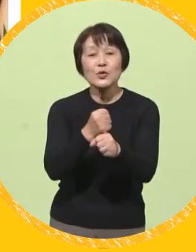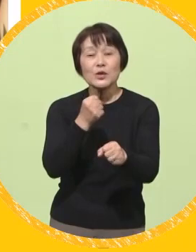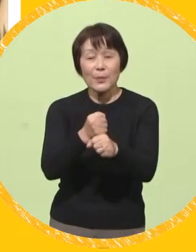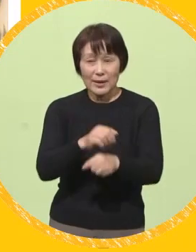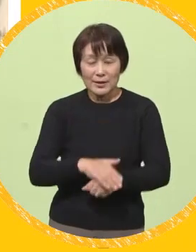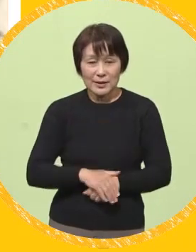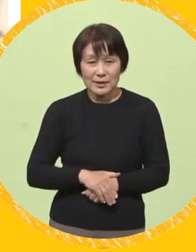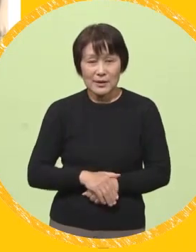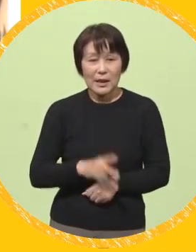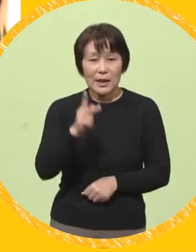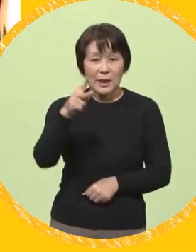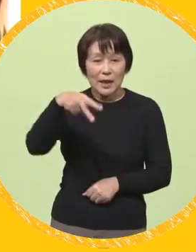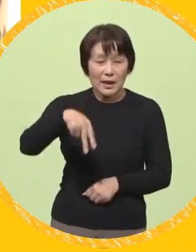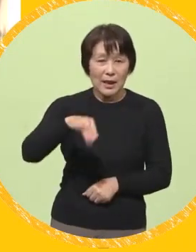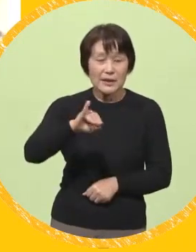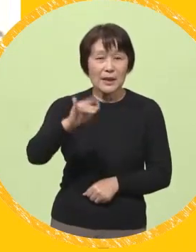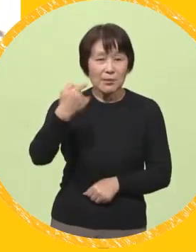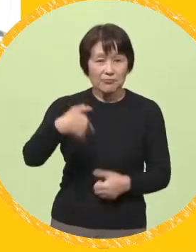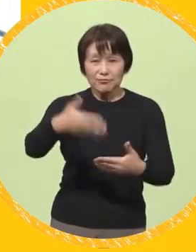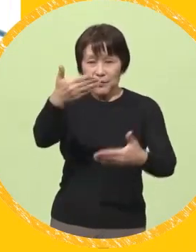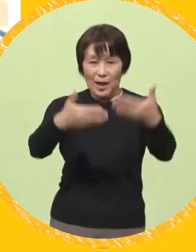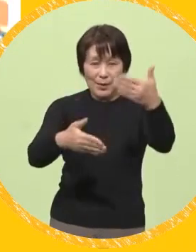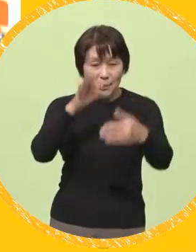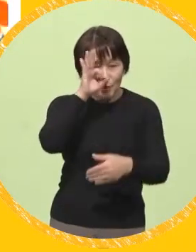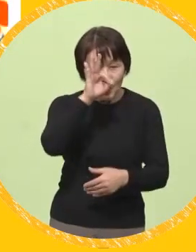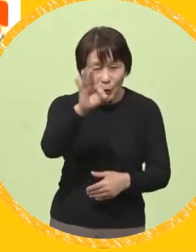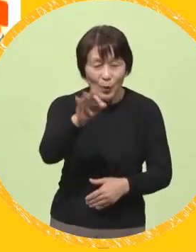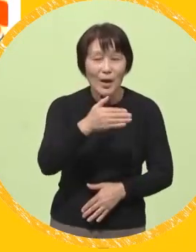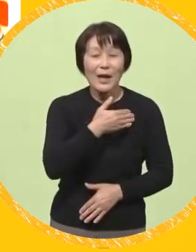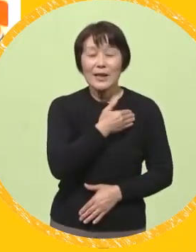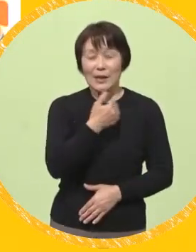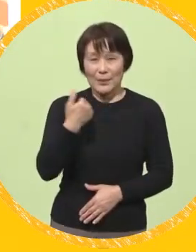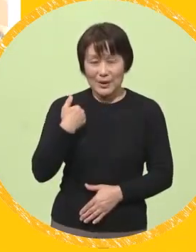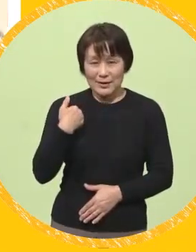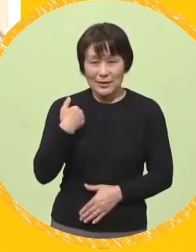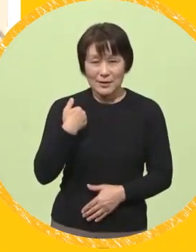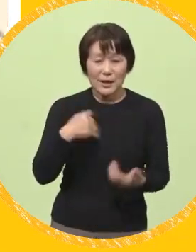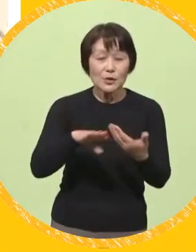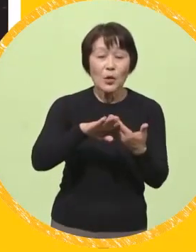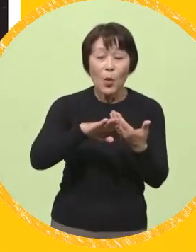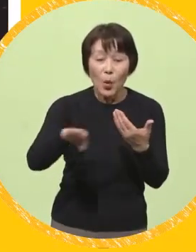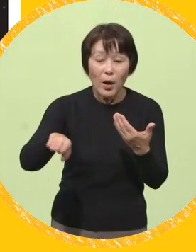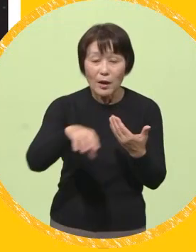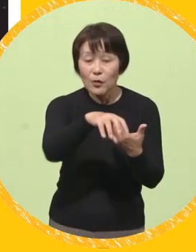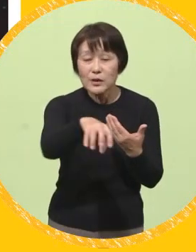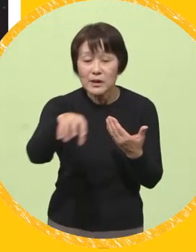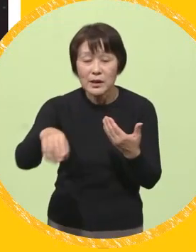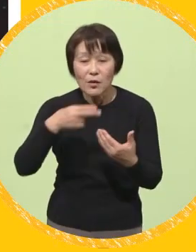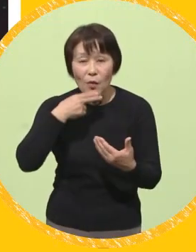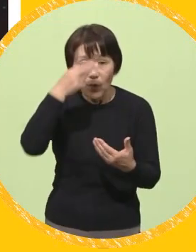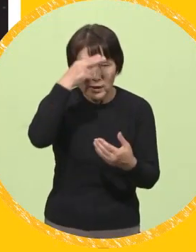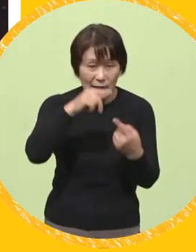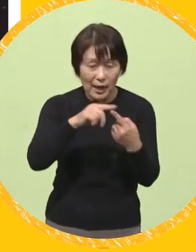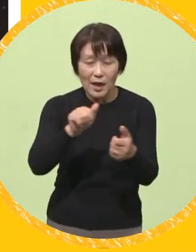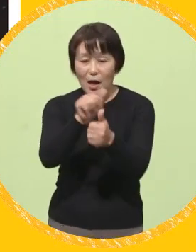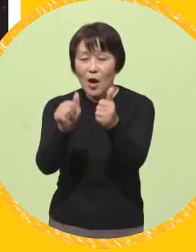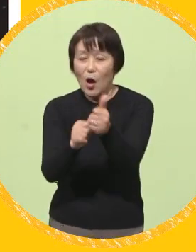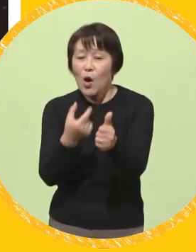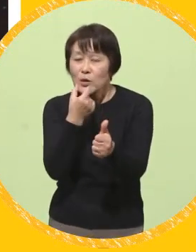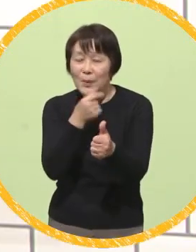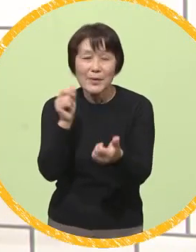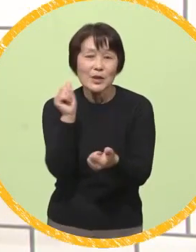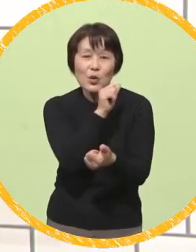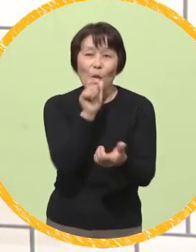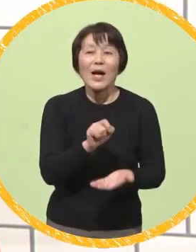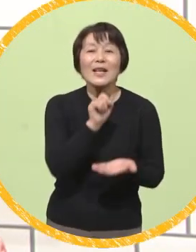べてかなちゃん TV でご覧いただけるんですけれども、まだまだこれからその他の地域のお酒とおつまみも紹介していく予定